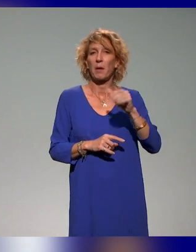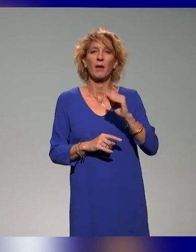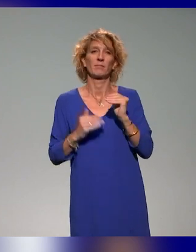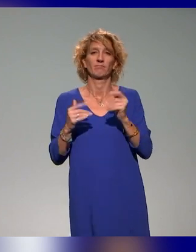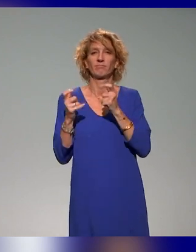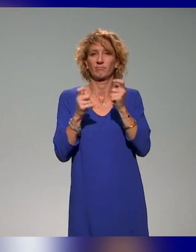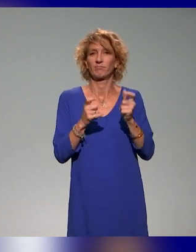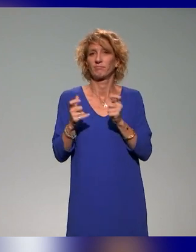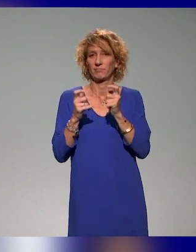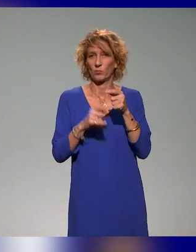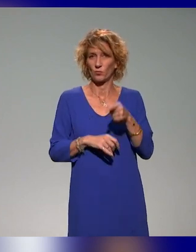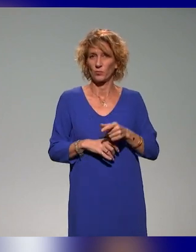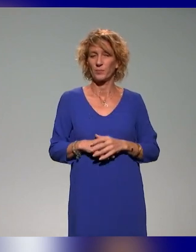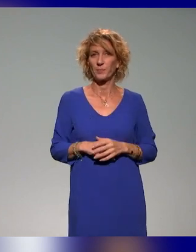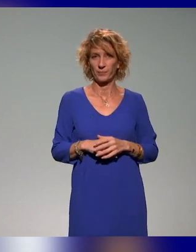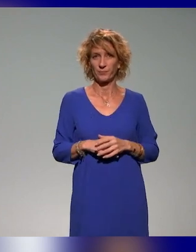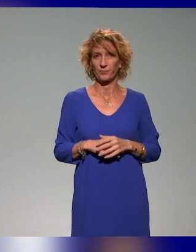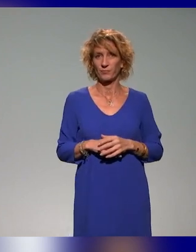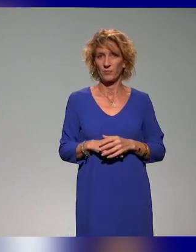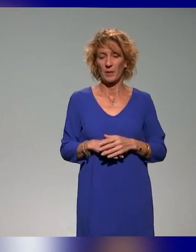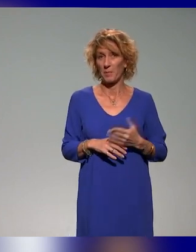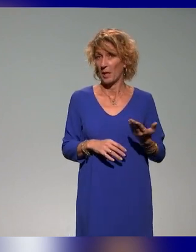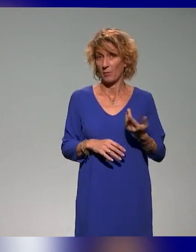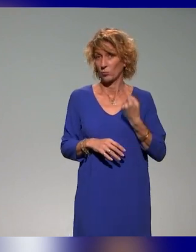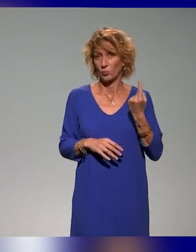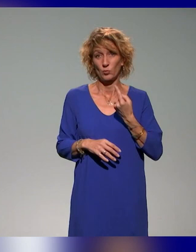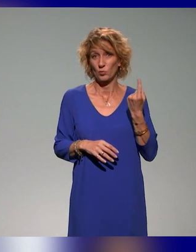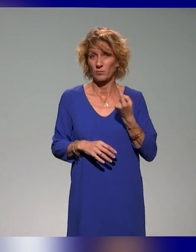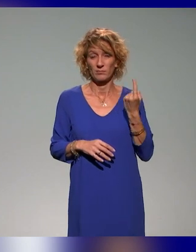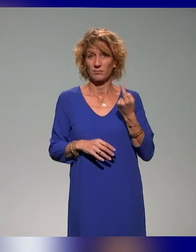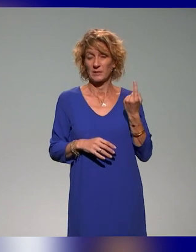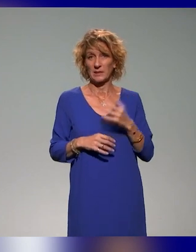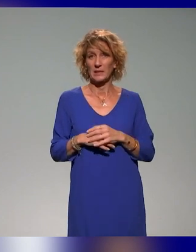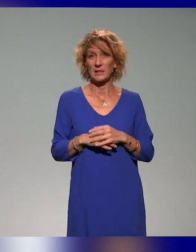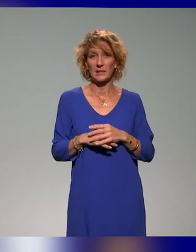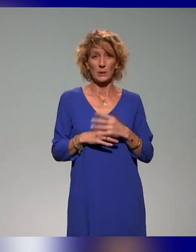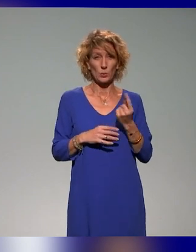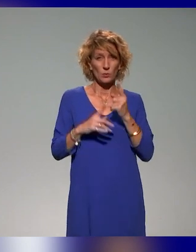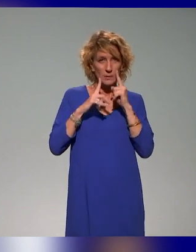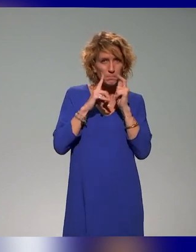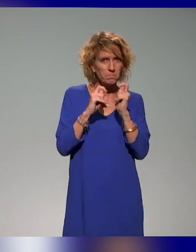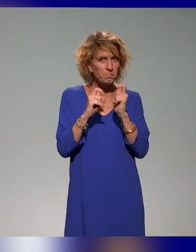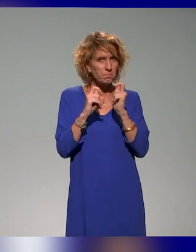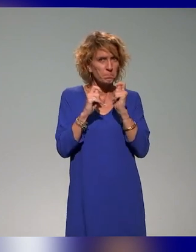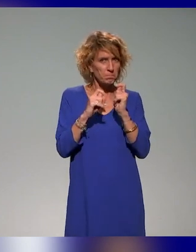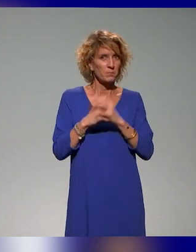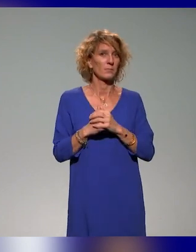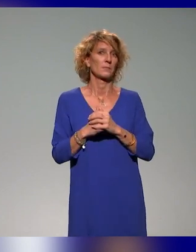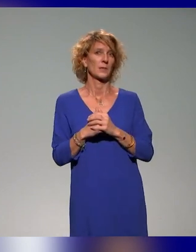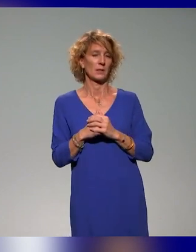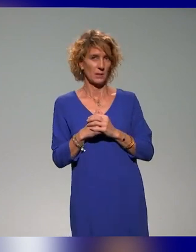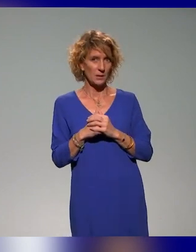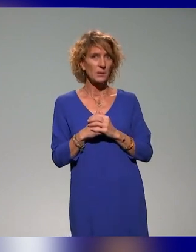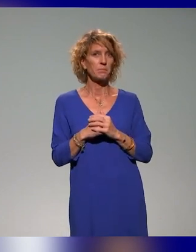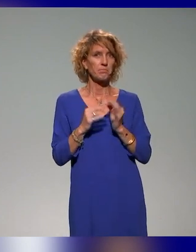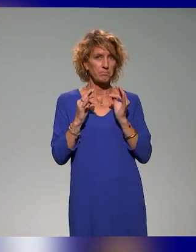vérifier, bien évidemment, mais comme pour toujours, il faut toujours se méfier et toujours être très